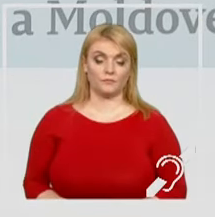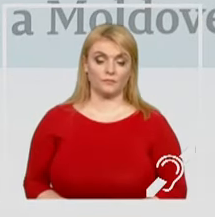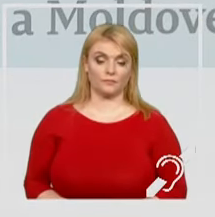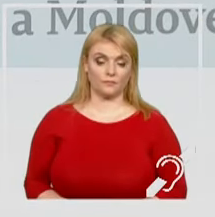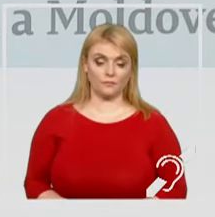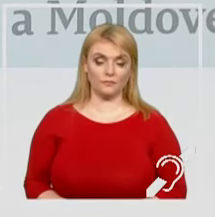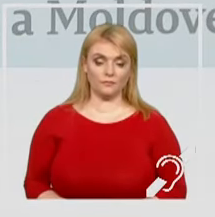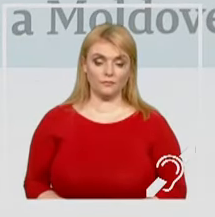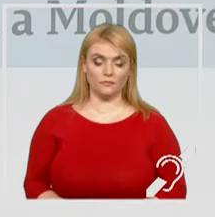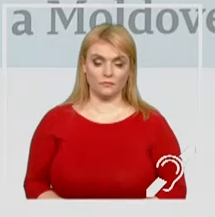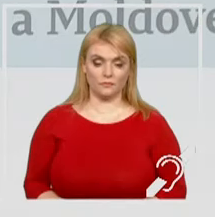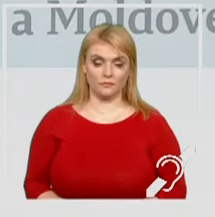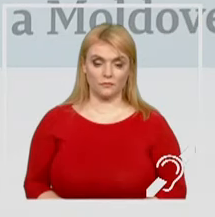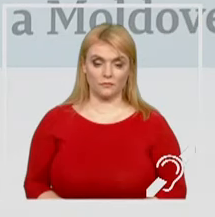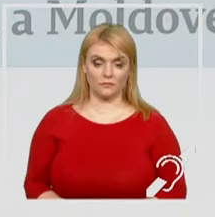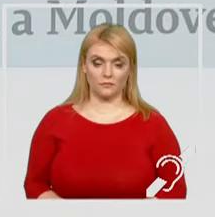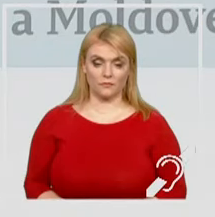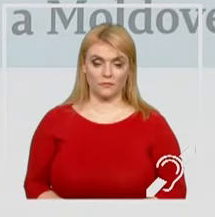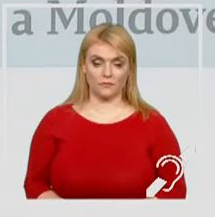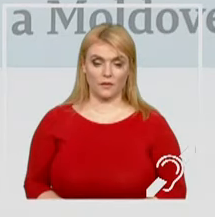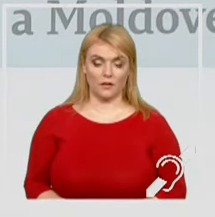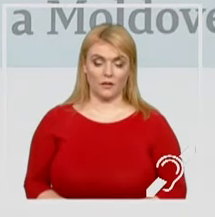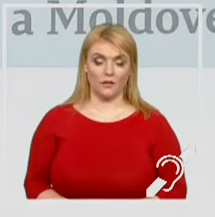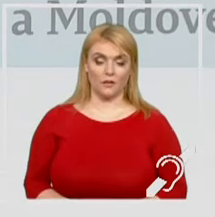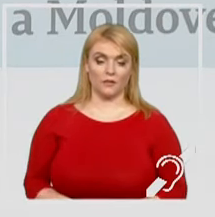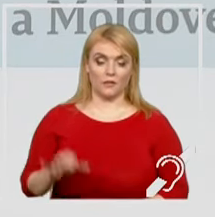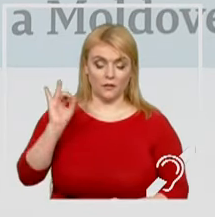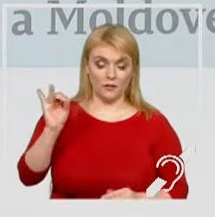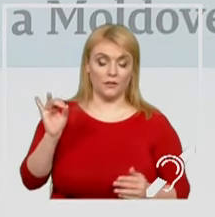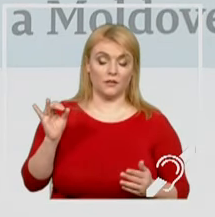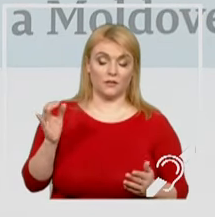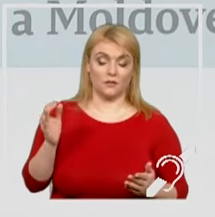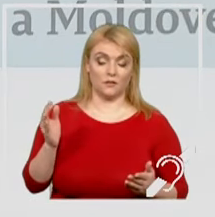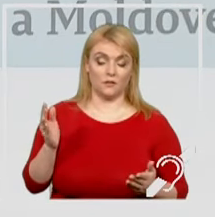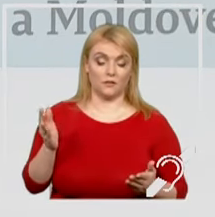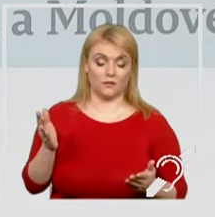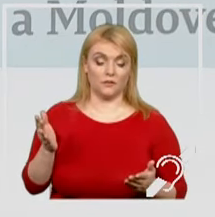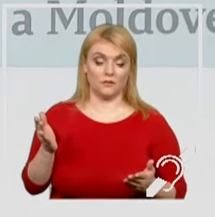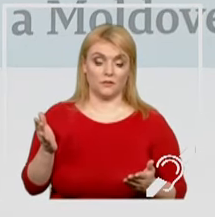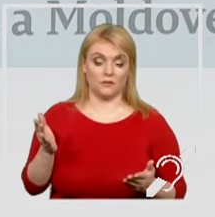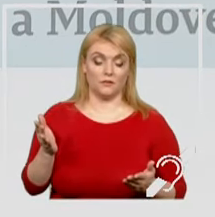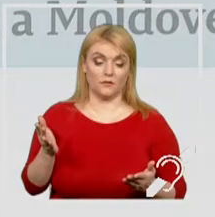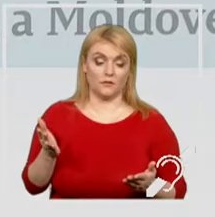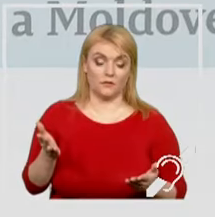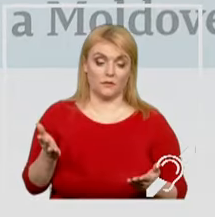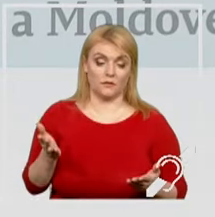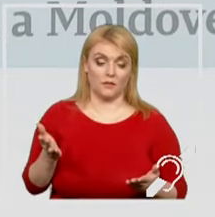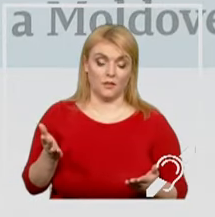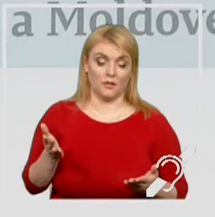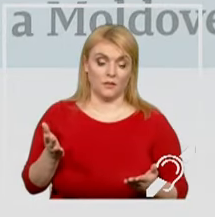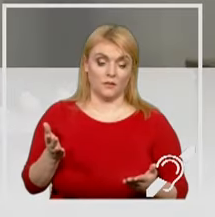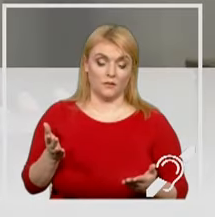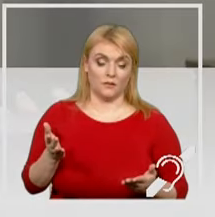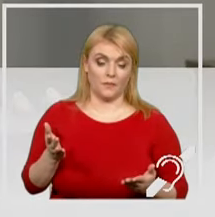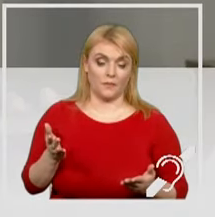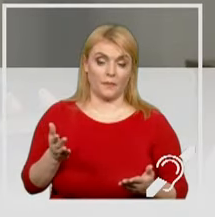fiscală semnificativă în Republica Moldova, cu siguranță că are și acest efect secundar asupra creșterii